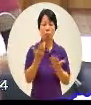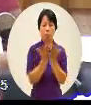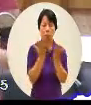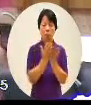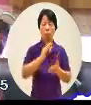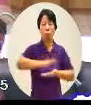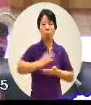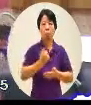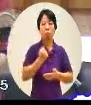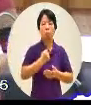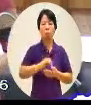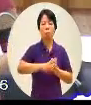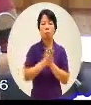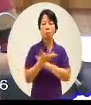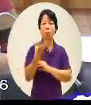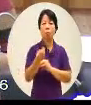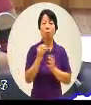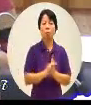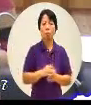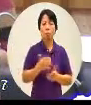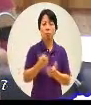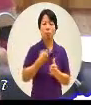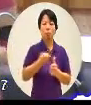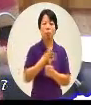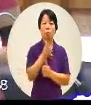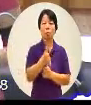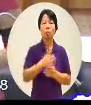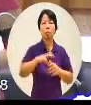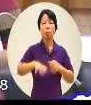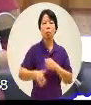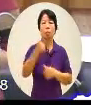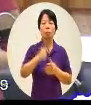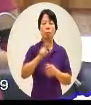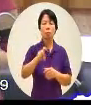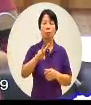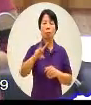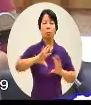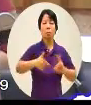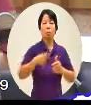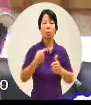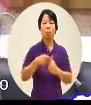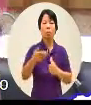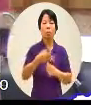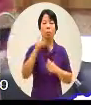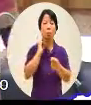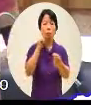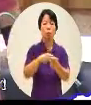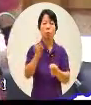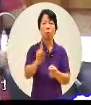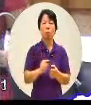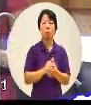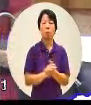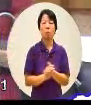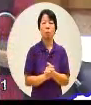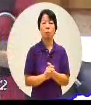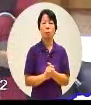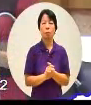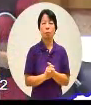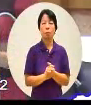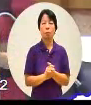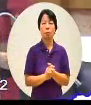没有变哦。我首先请问局长啊、哦，局长，十二年国教的目的是什么？来， 啊，局长当